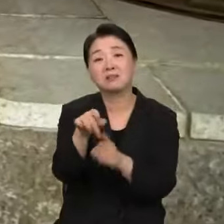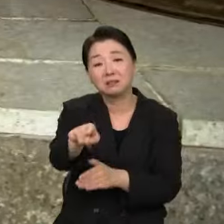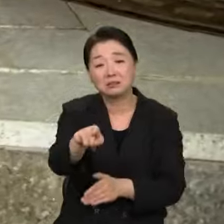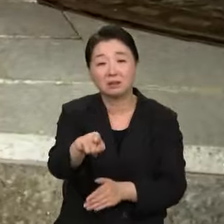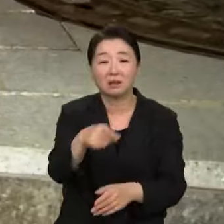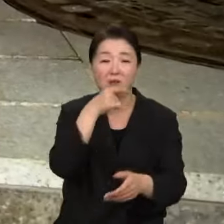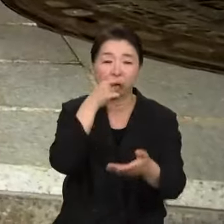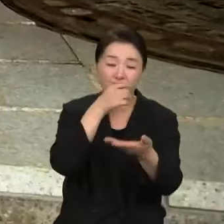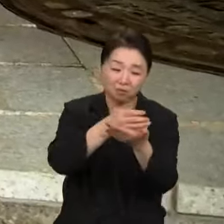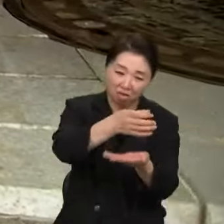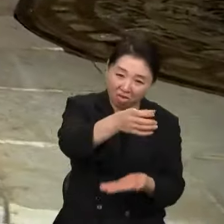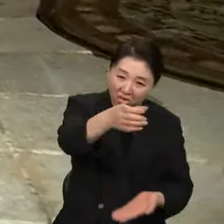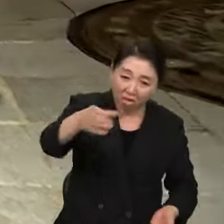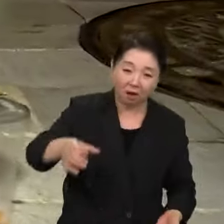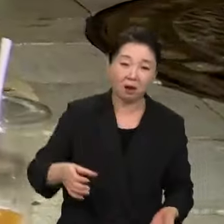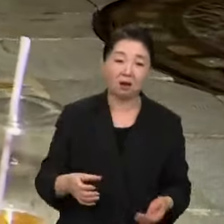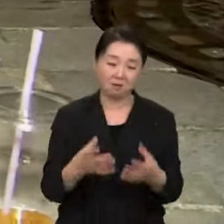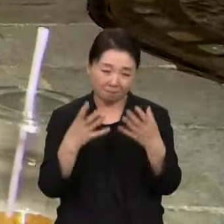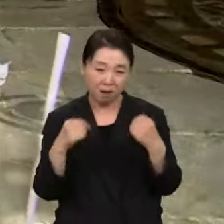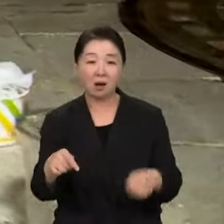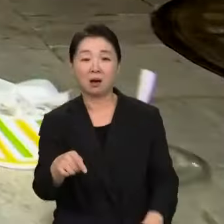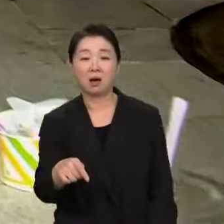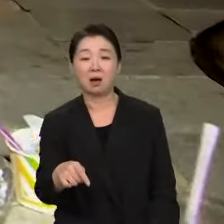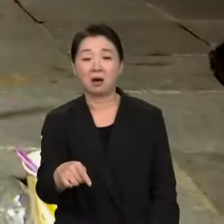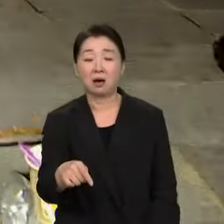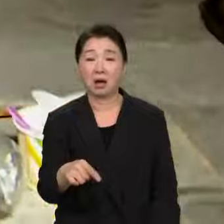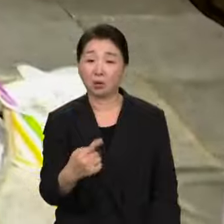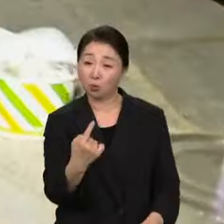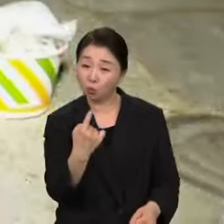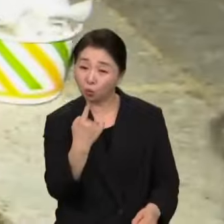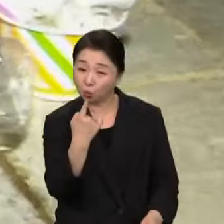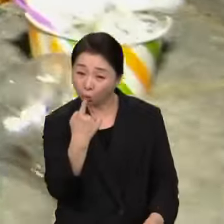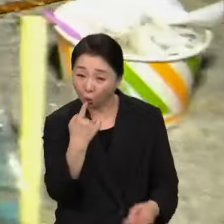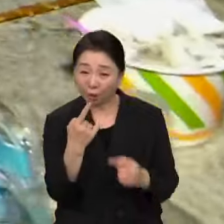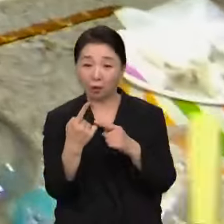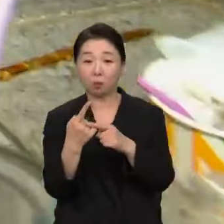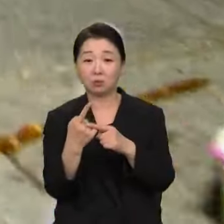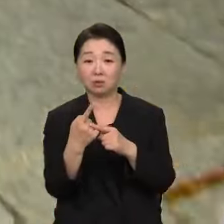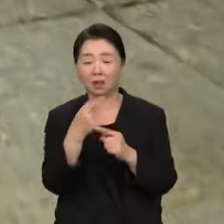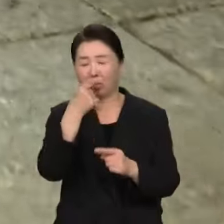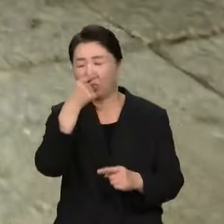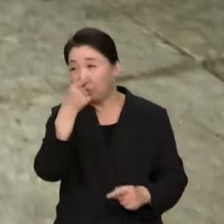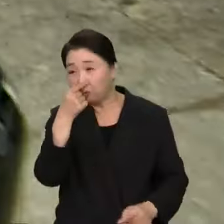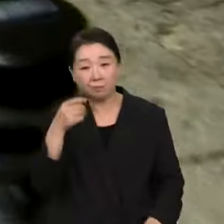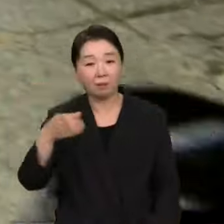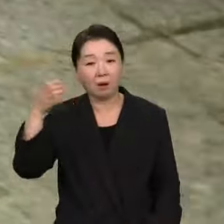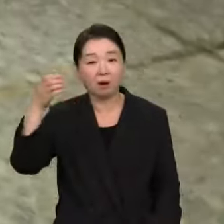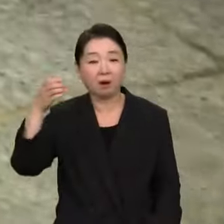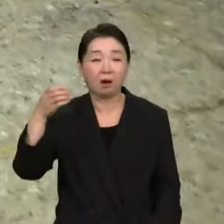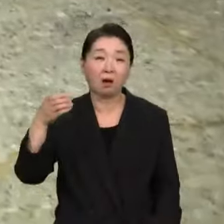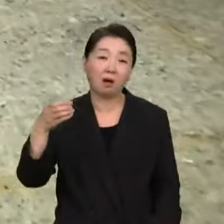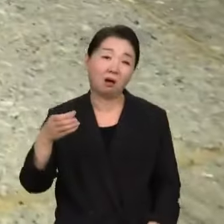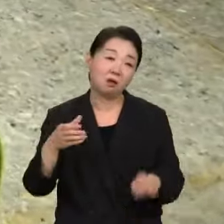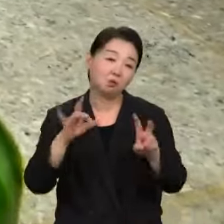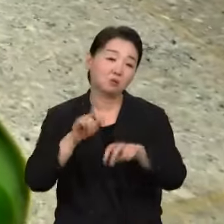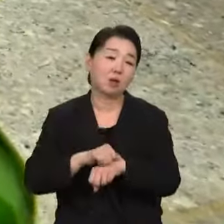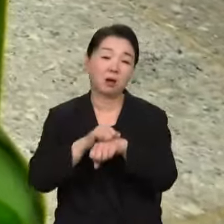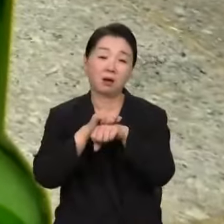않았는데요. 이렇게 플라스틱 음료 컵부터 닭꼬치 그리고 소주병까지 쓰레기 약 20개가 그새